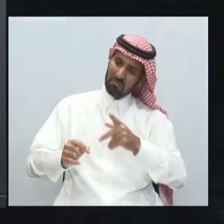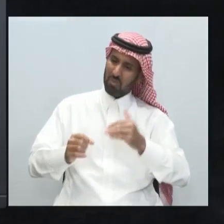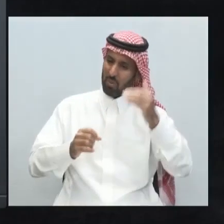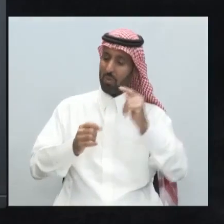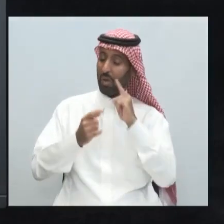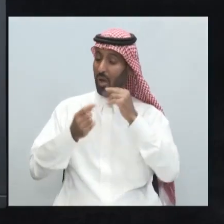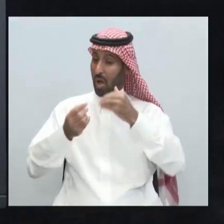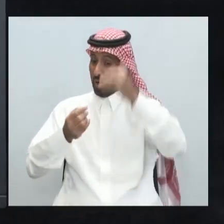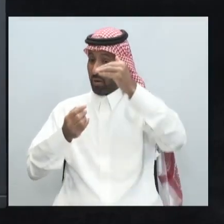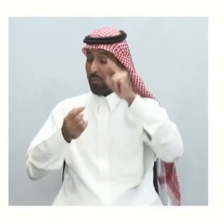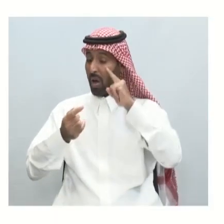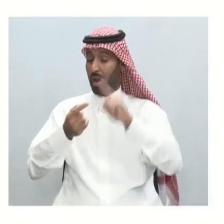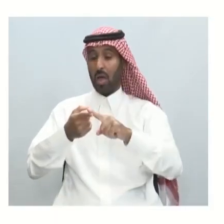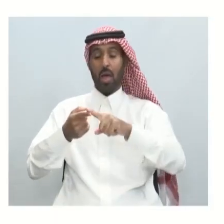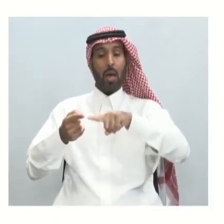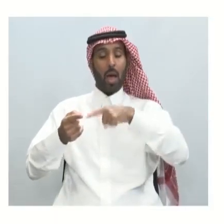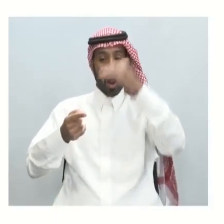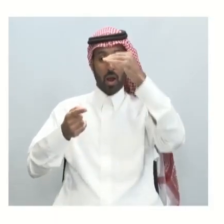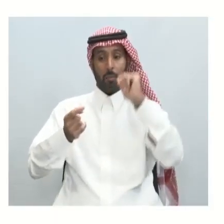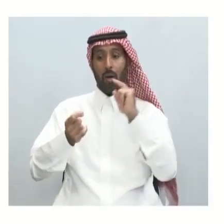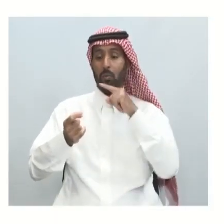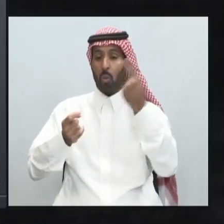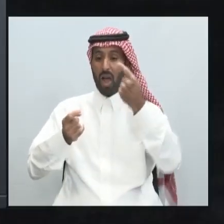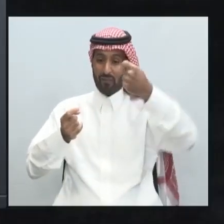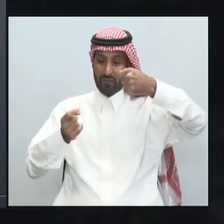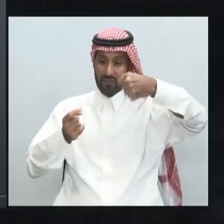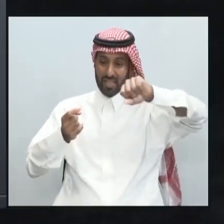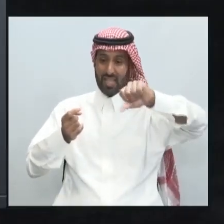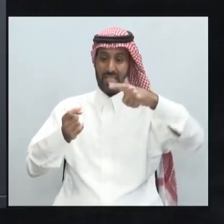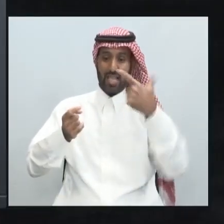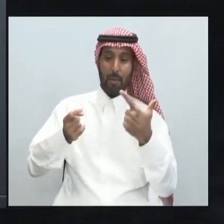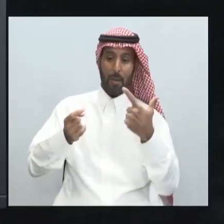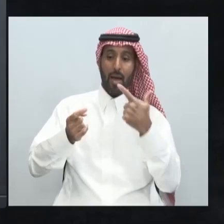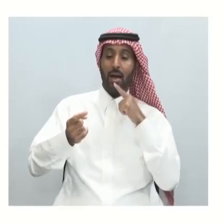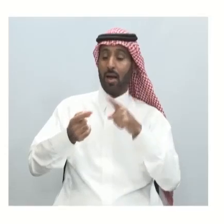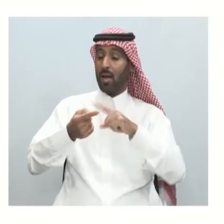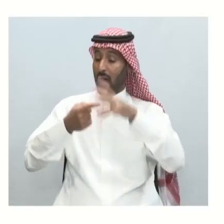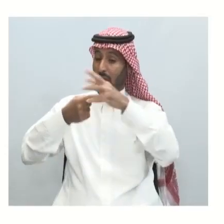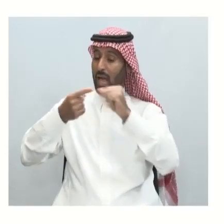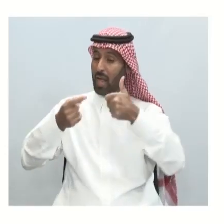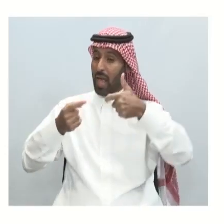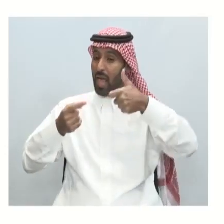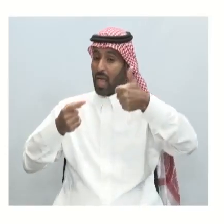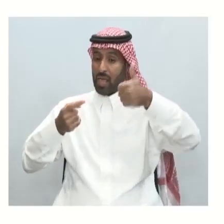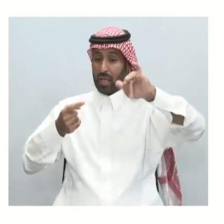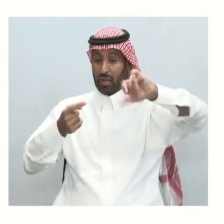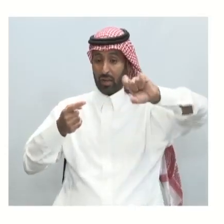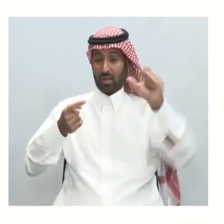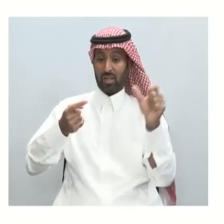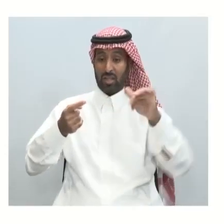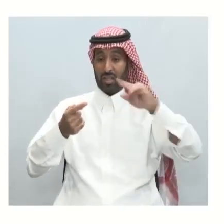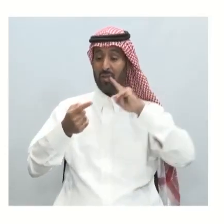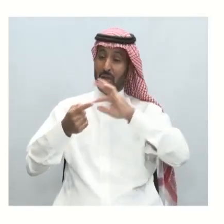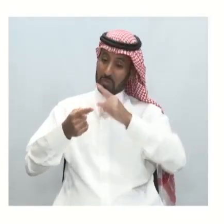اذا اكبر القيمه هنا ستكون اكبر من 1.7 اذا ساقول ايونيه غالبا اذا ساعود